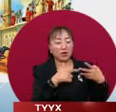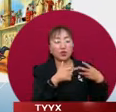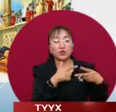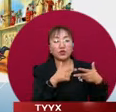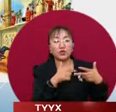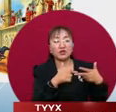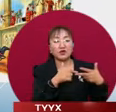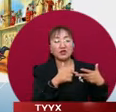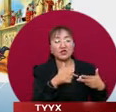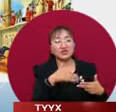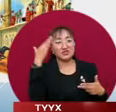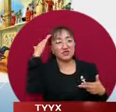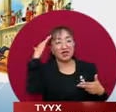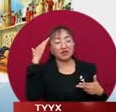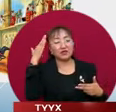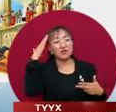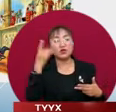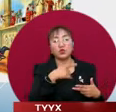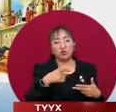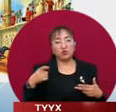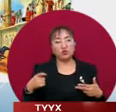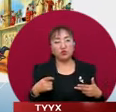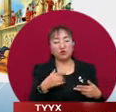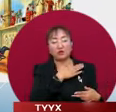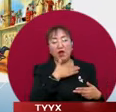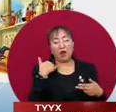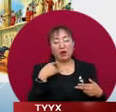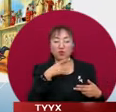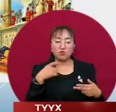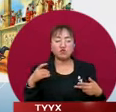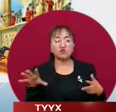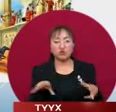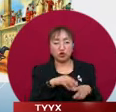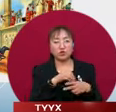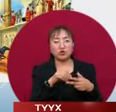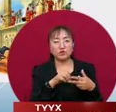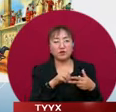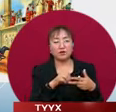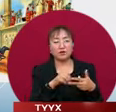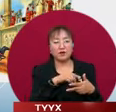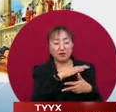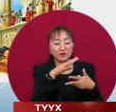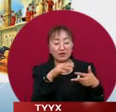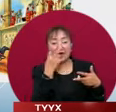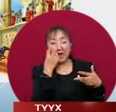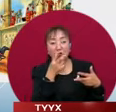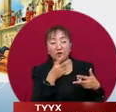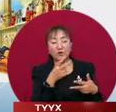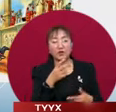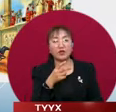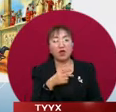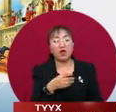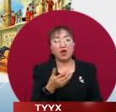алба хаасан цэргийн дарга офицеруудыг хэлдэг байх нэ. За эндээс харах юм бол Эртний Грекийн Афин хоттой